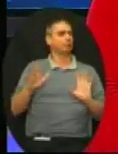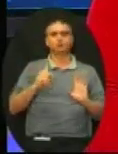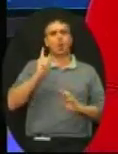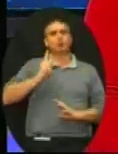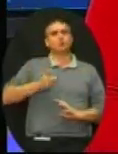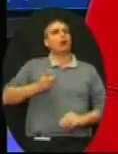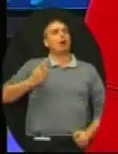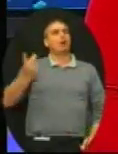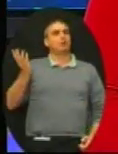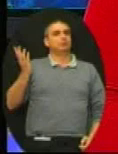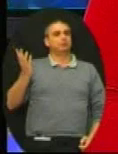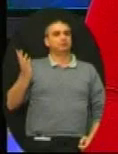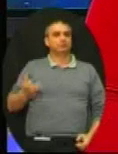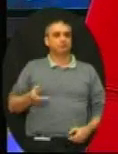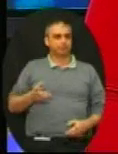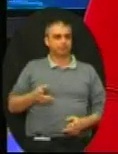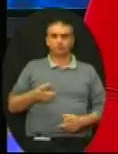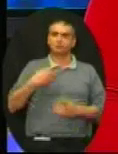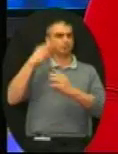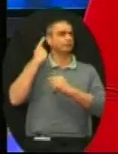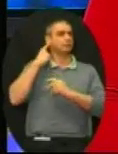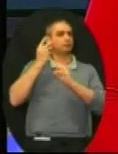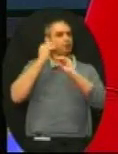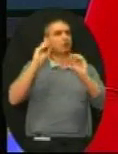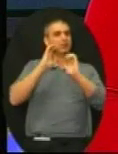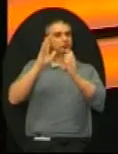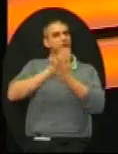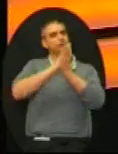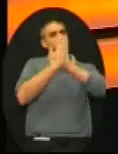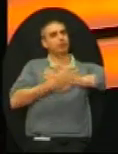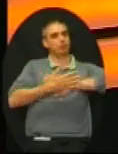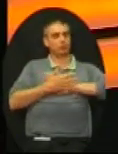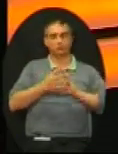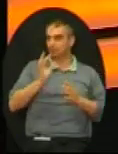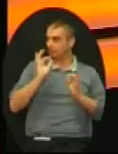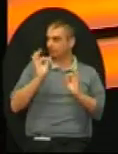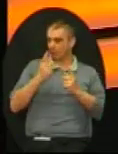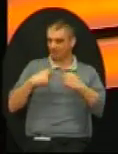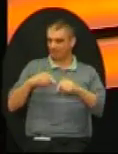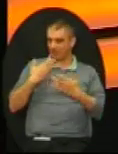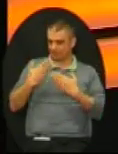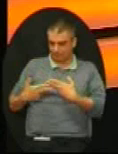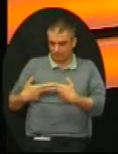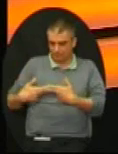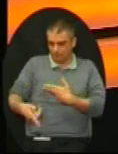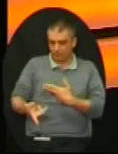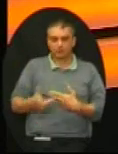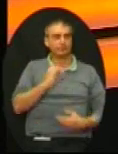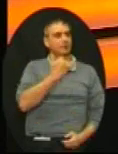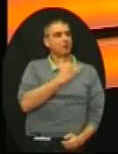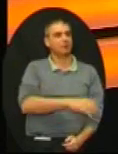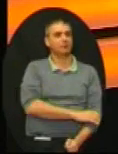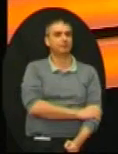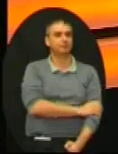אמורה לשמוע בהודעה לתקשורת שהשתנו עמדותיה. בטח שהוועידה המדינית נמצאת מעבר לפינה.